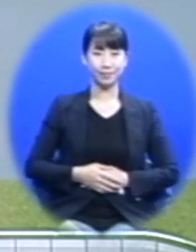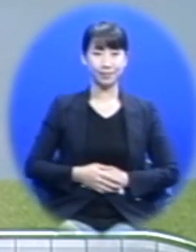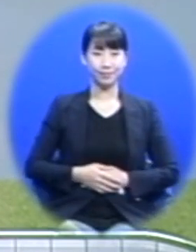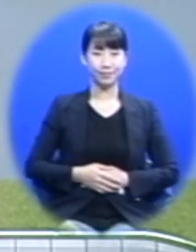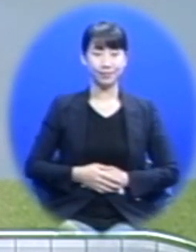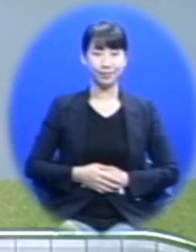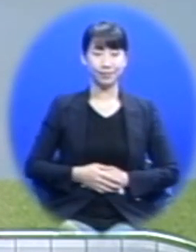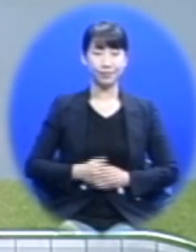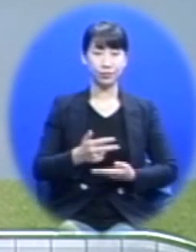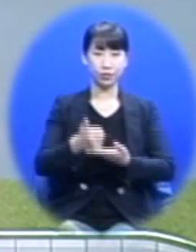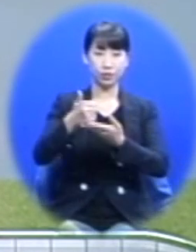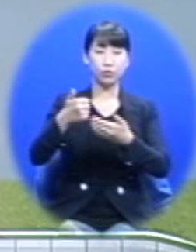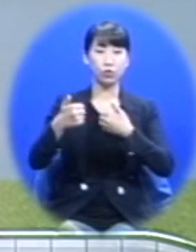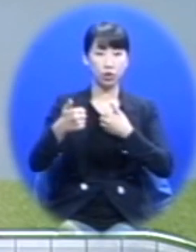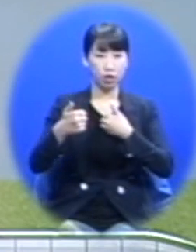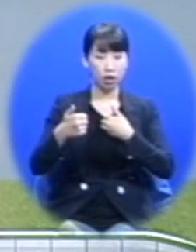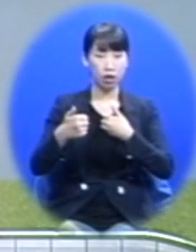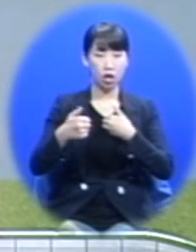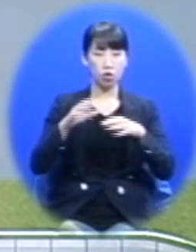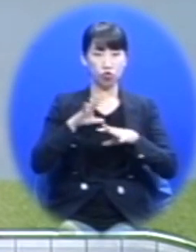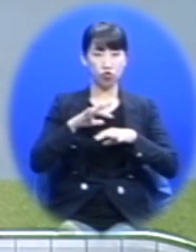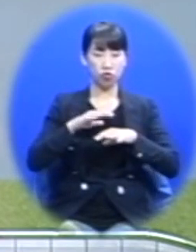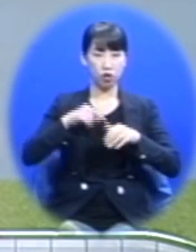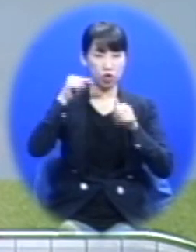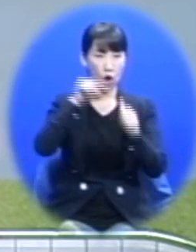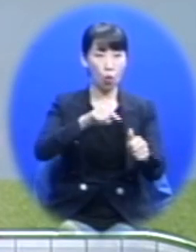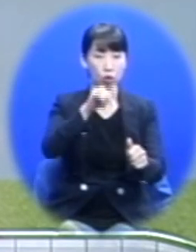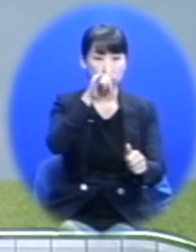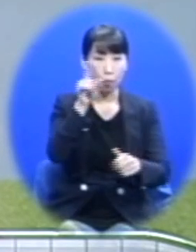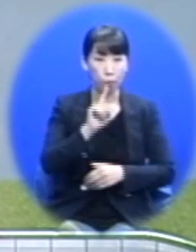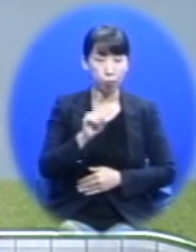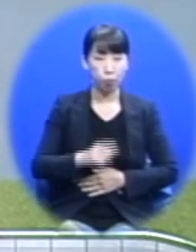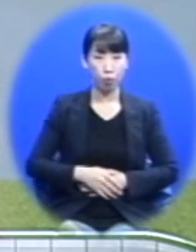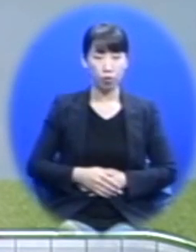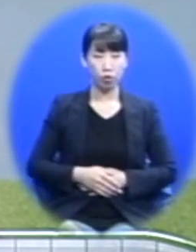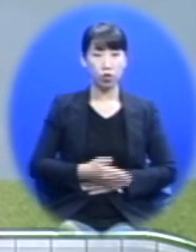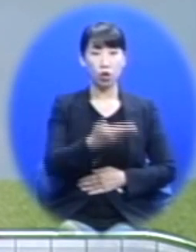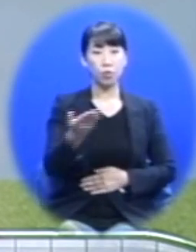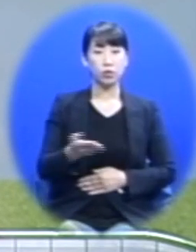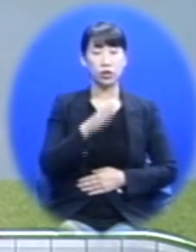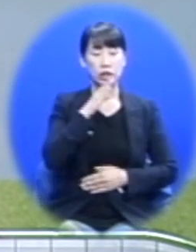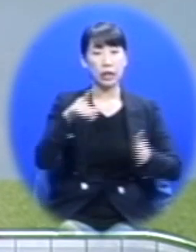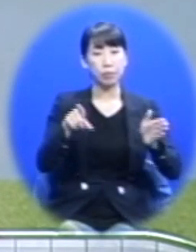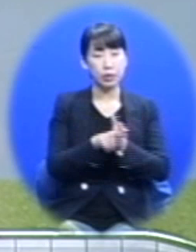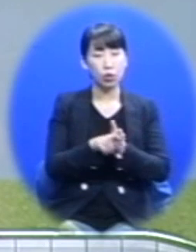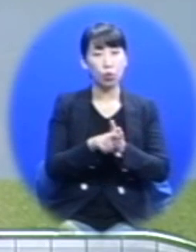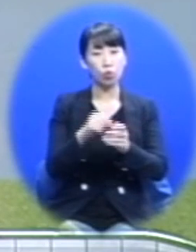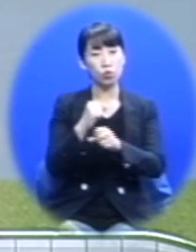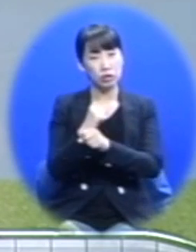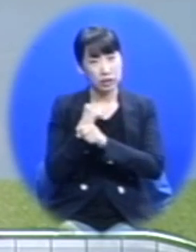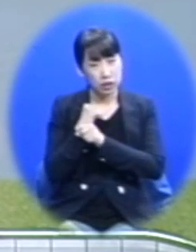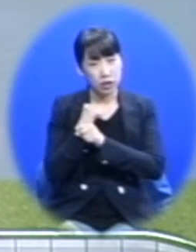그랬잖아요. 주님은 우리에게 굉장히 두려운 경고를 하셨어요. 여러분이 진짜 믿고 의지해야 될 정확한 것을